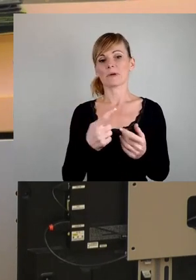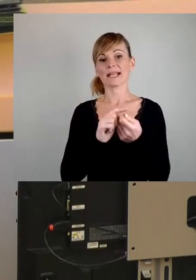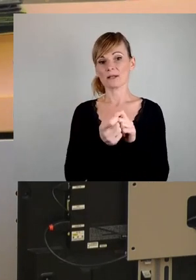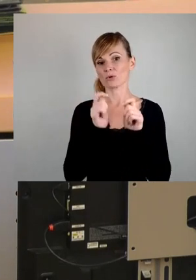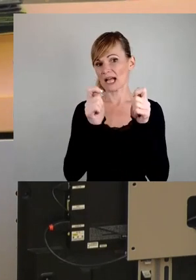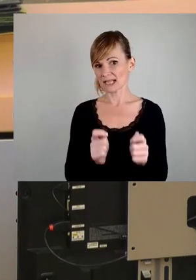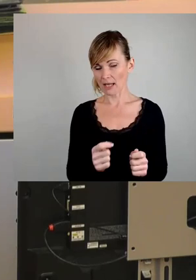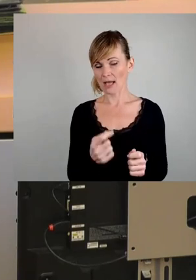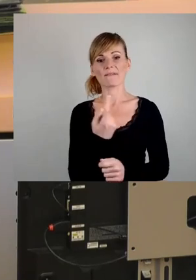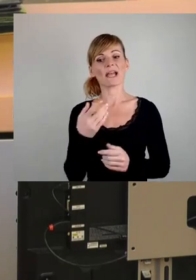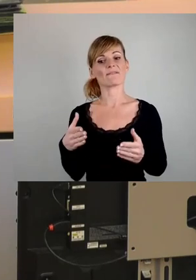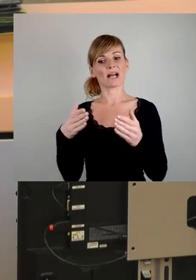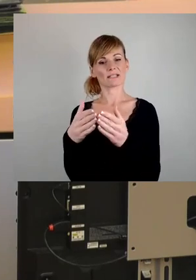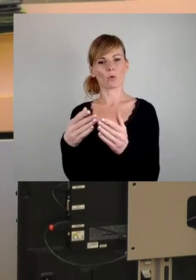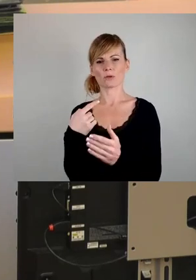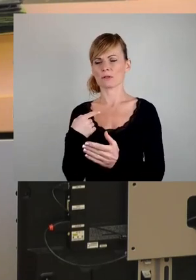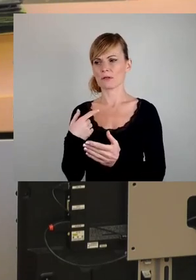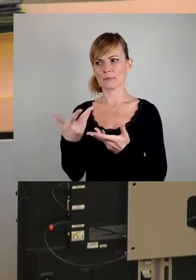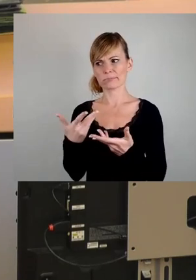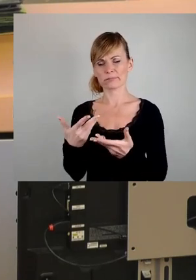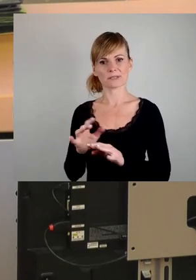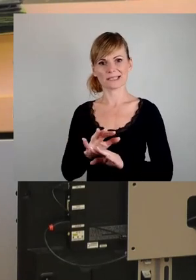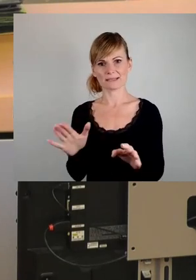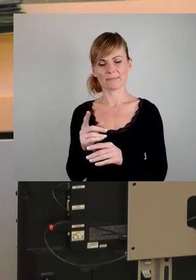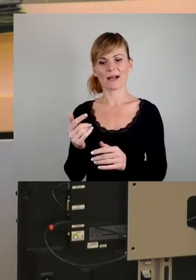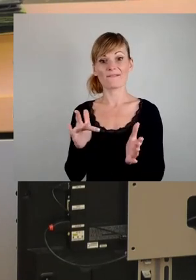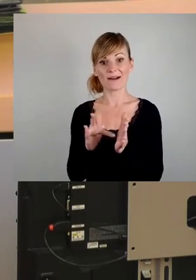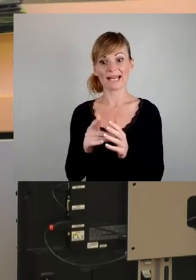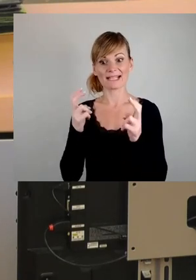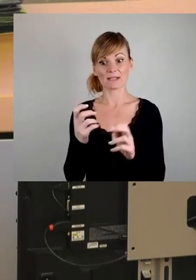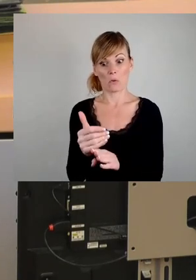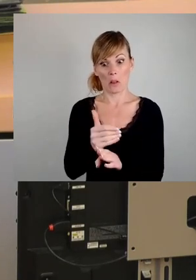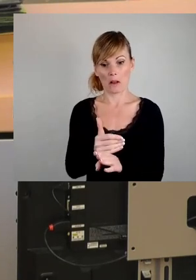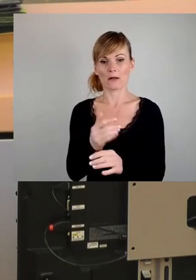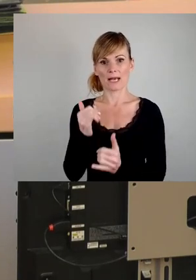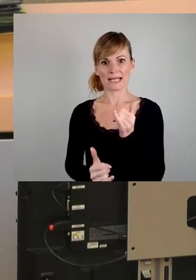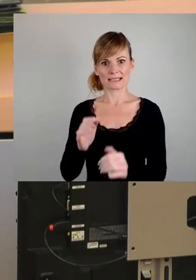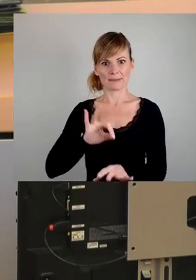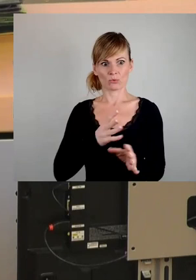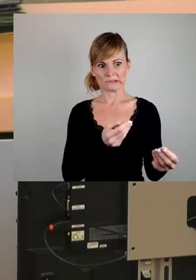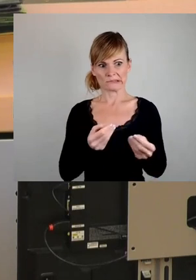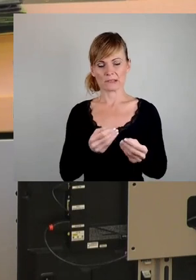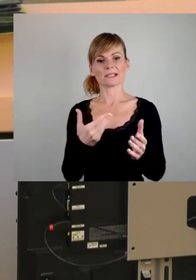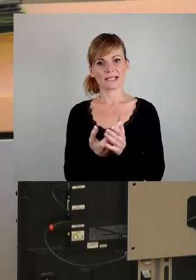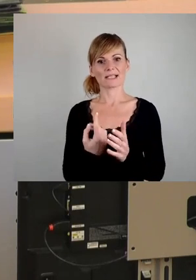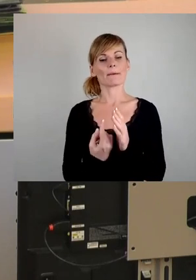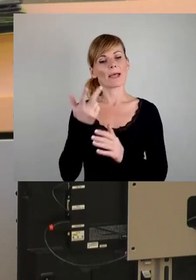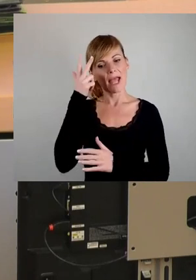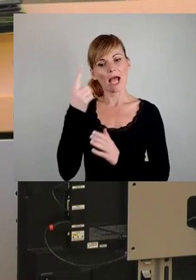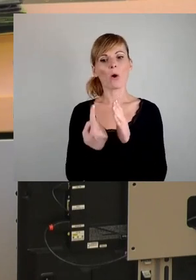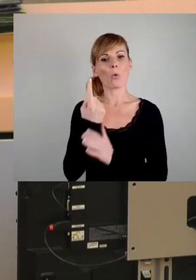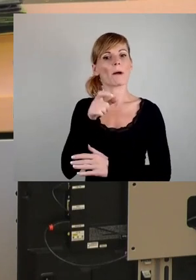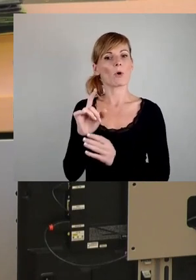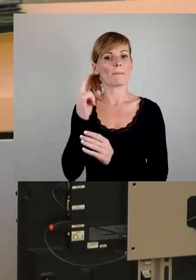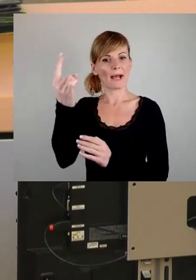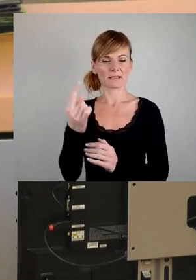als Fraktion heute nicht mehr verständigen können, weil sie erst kurz vor der Sitzung kamen. Und deswegen bitte ich, Herr Oberbürgermeister, darum, dass wir dann, bevor wir